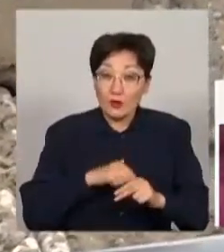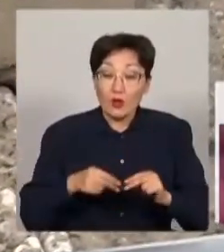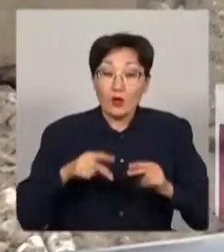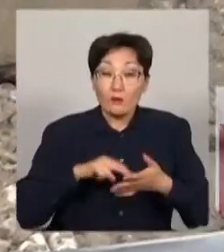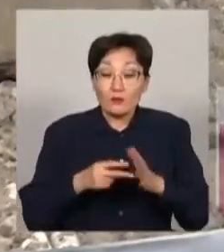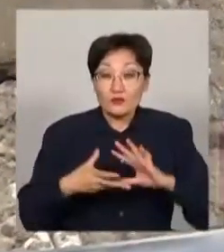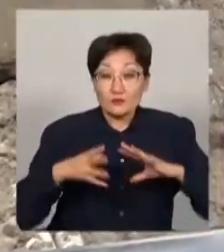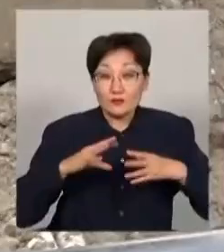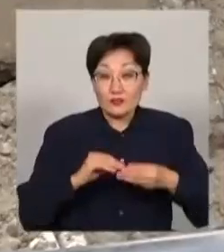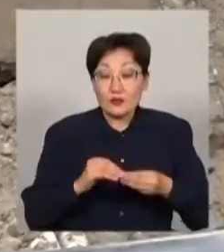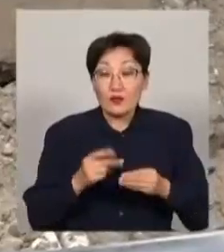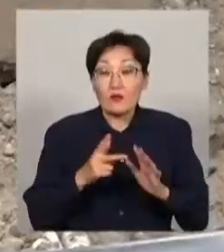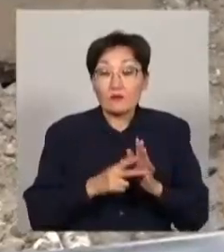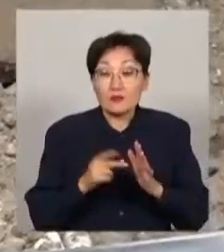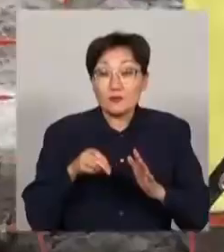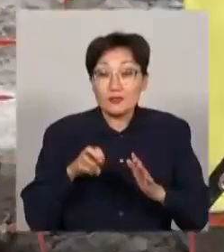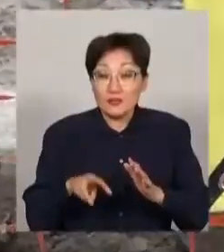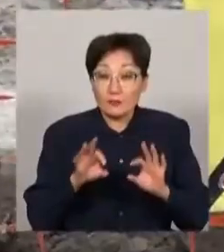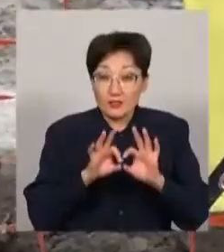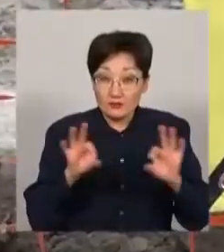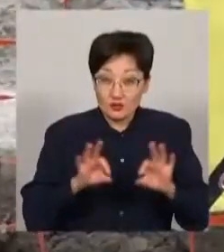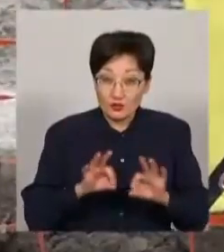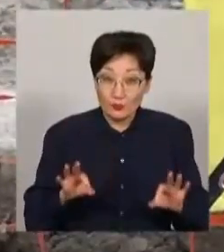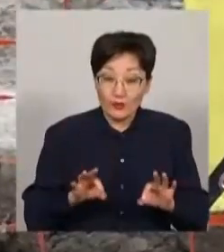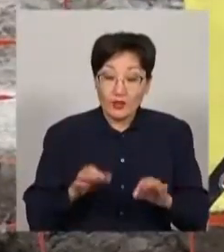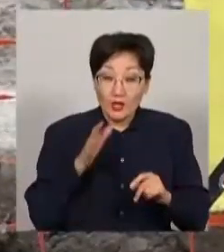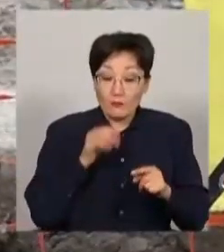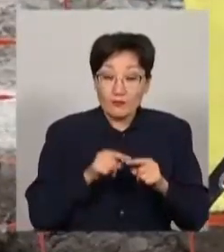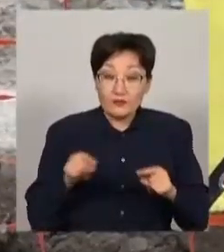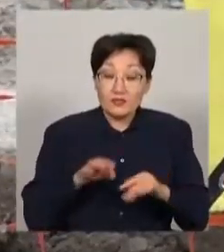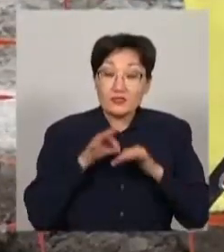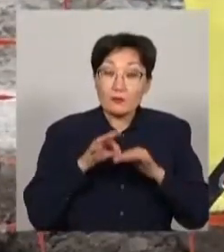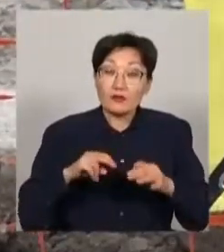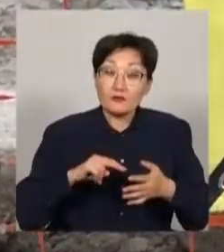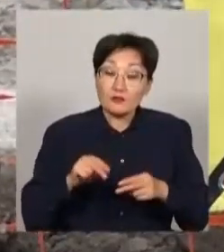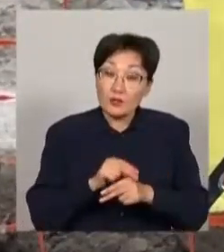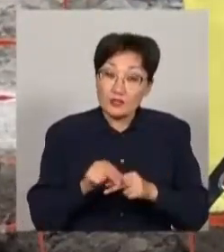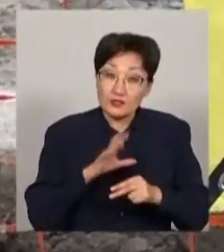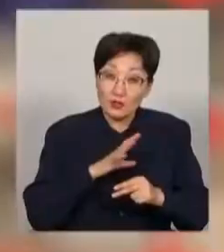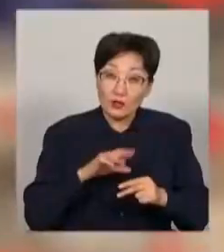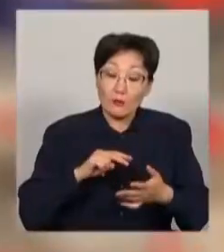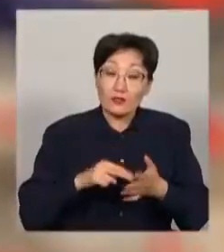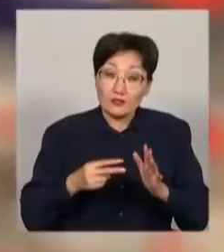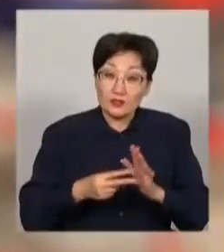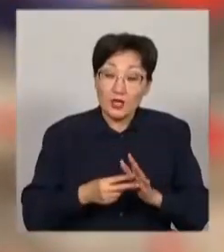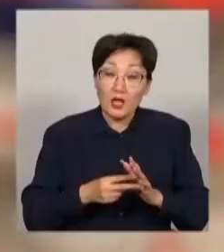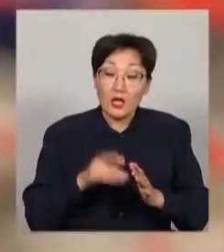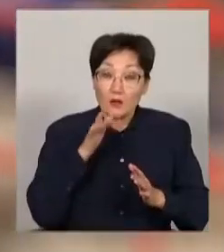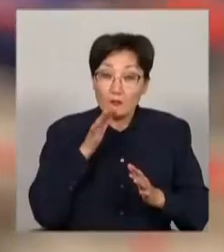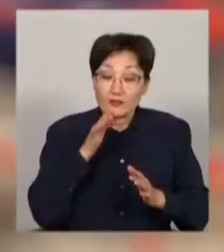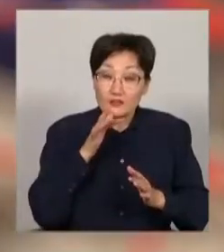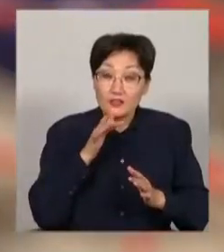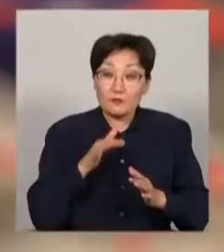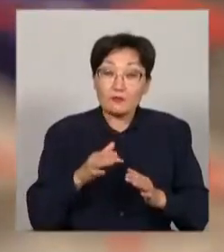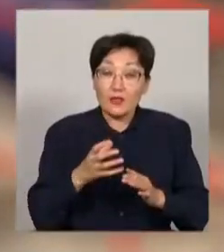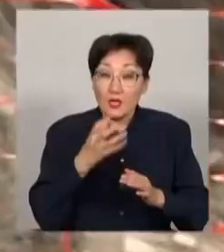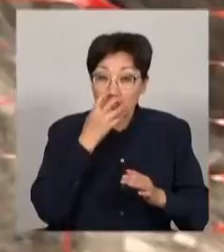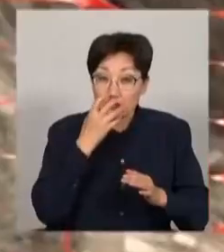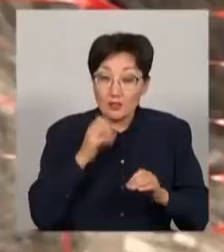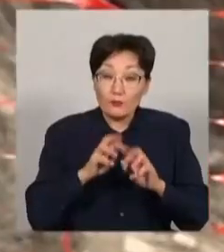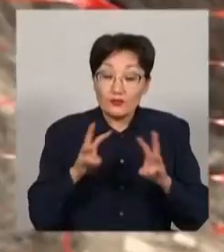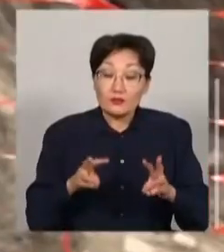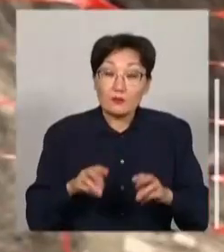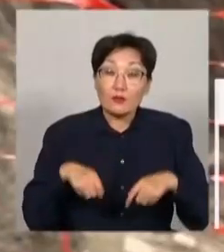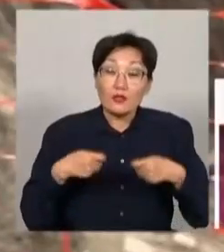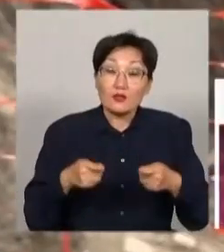порядка восьми километров сетей на период проведения реконструкции была предусмотрена временная схема теплоснабжения по этой схеме мы